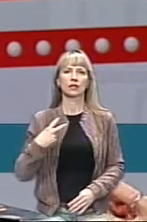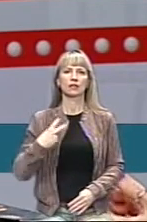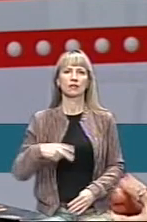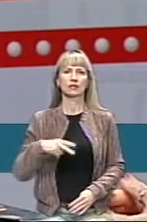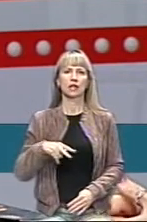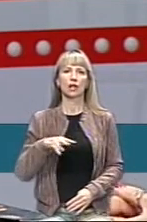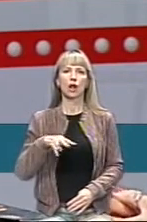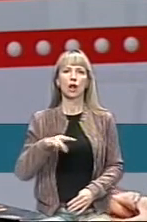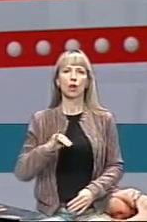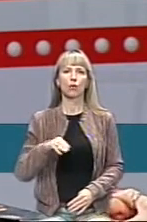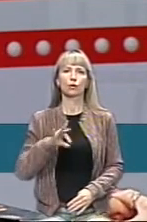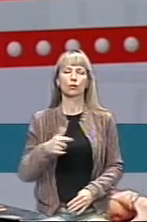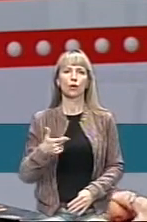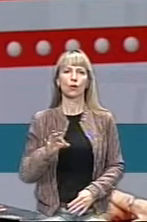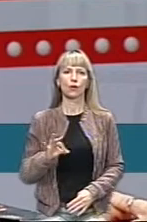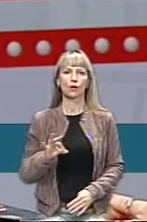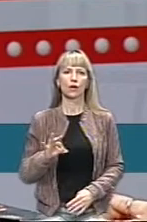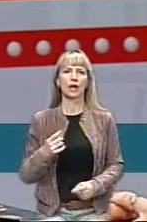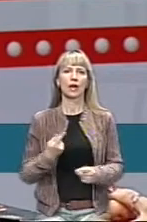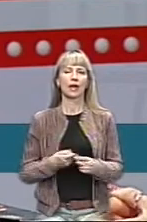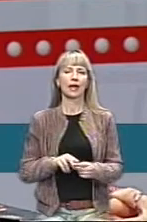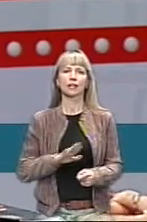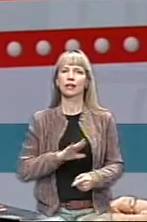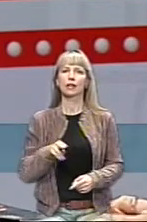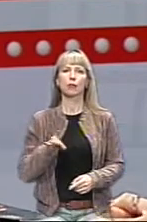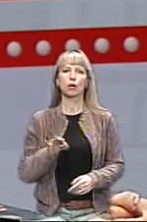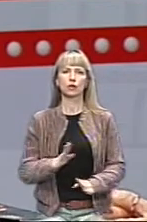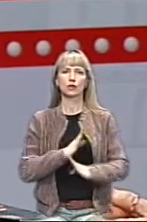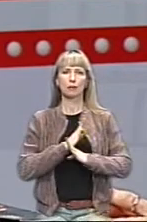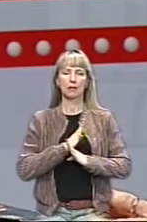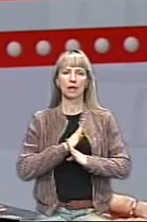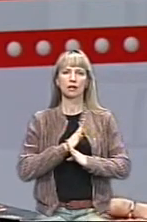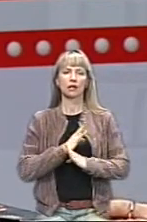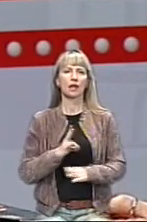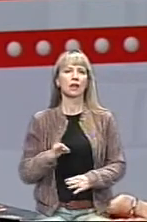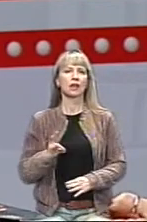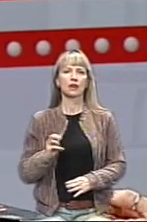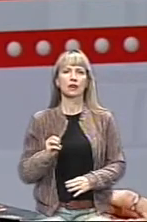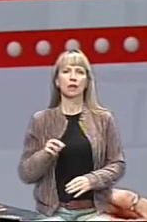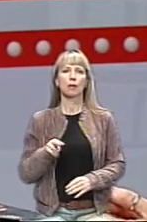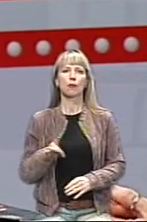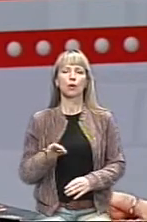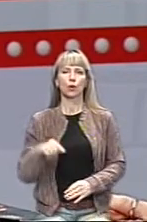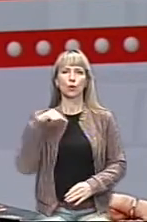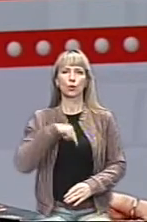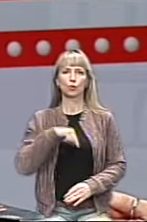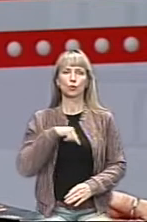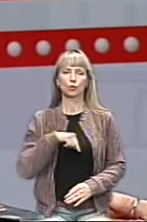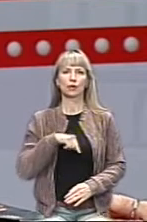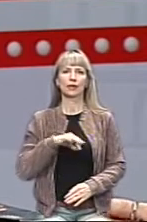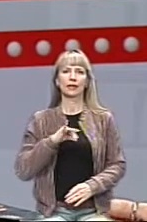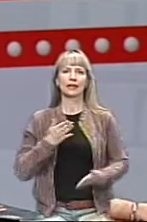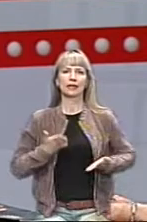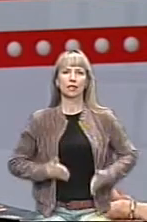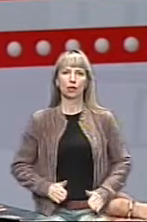20 лютого. Це не про смерть, навіть не про дух, душу і